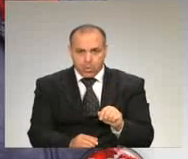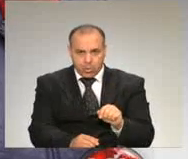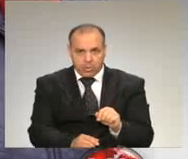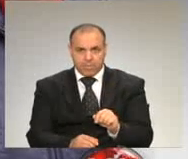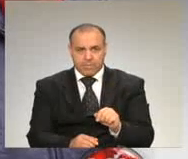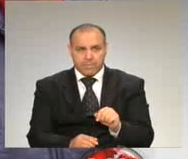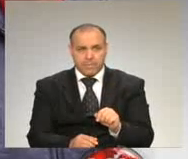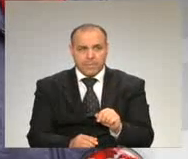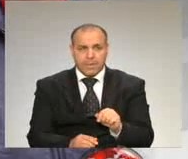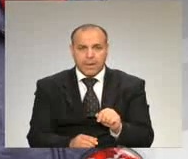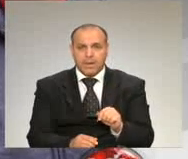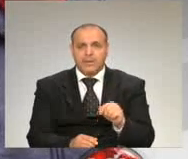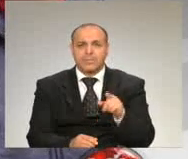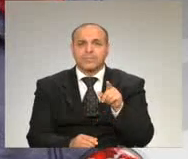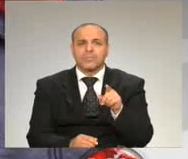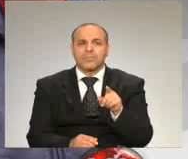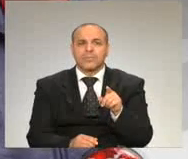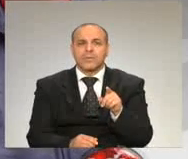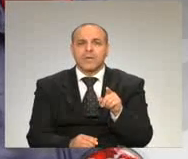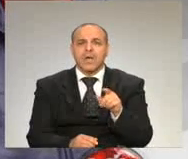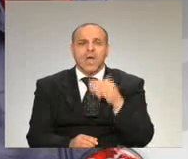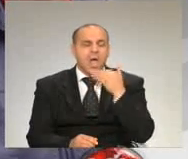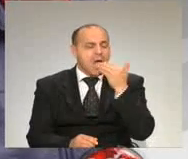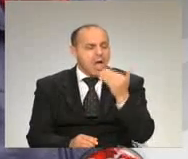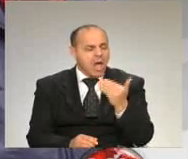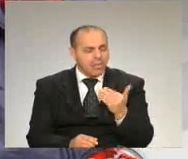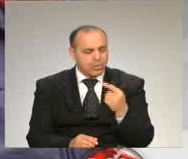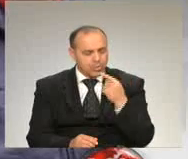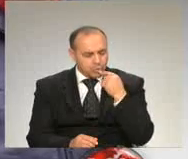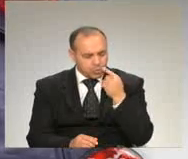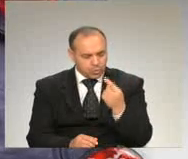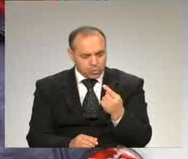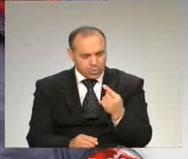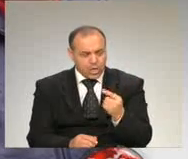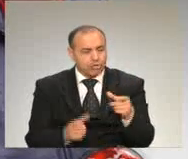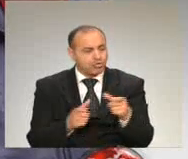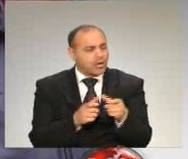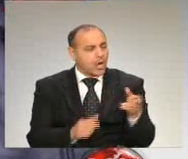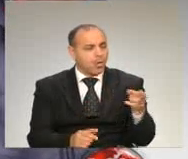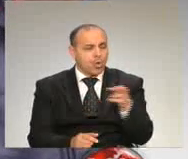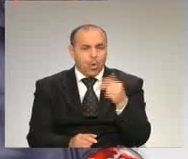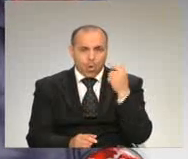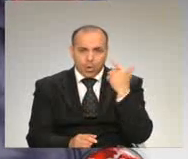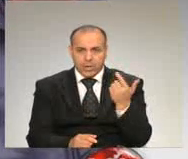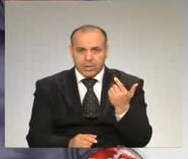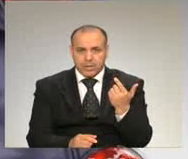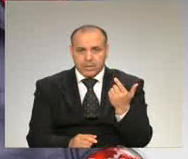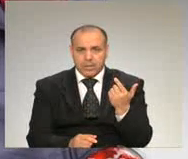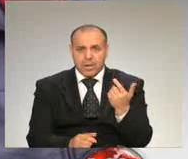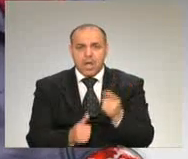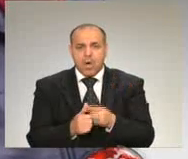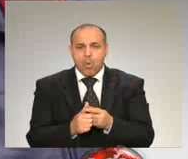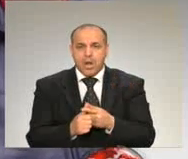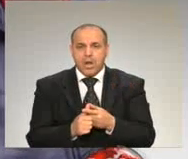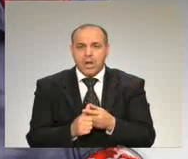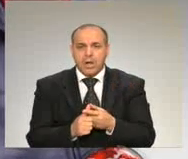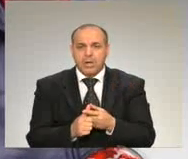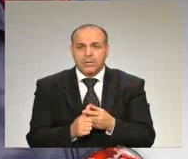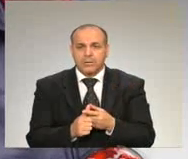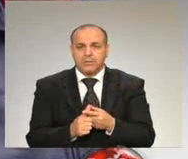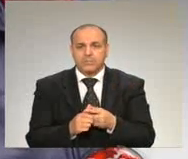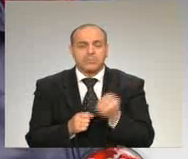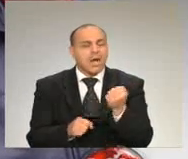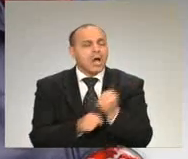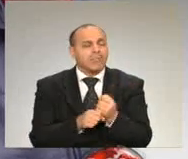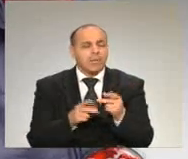من النشاط البريدي واللي أثرت على مداخل الديوان، الشركات هذية احنا نطالبوا أولا إيقافها على